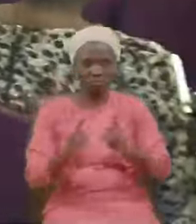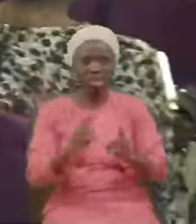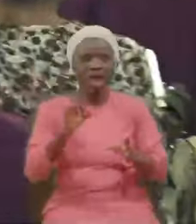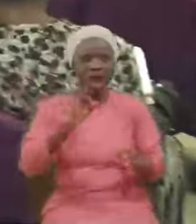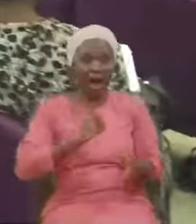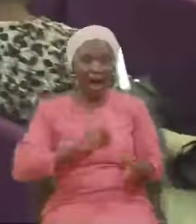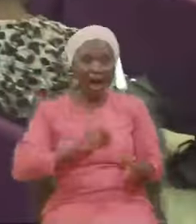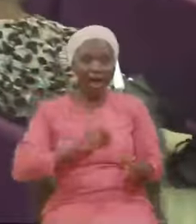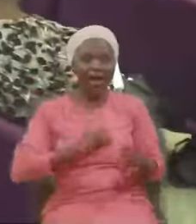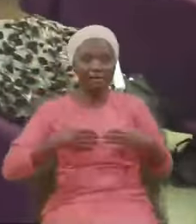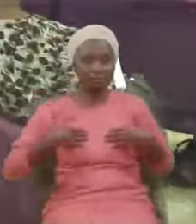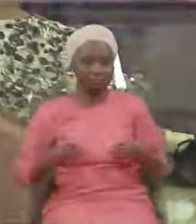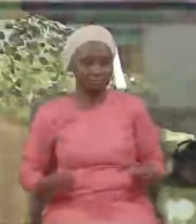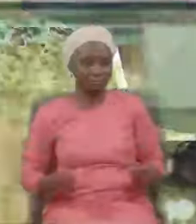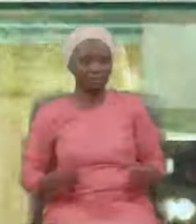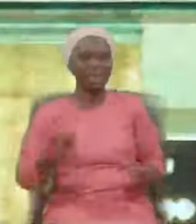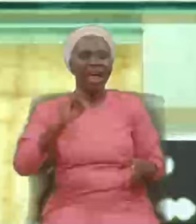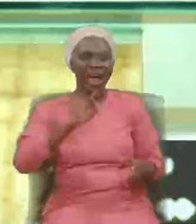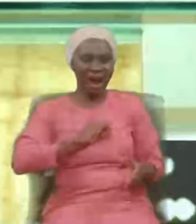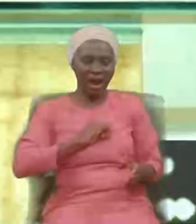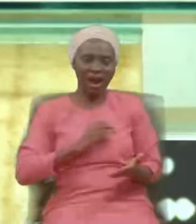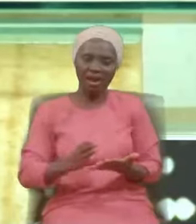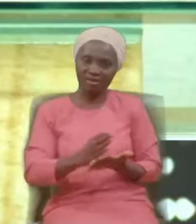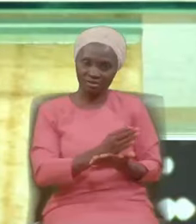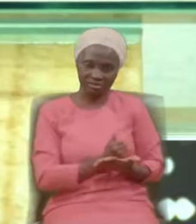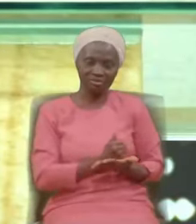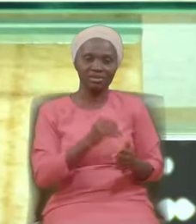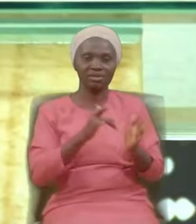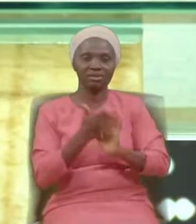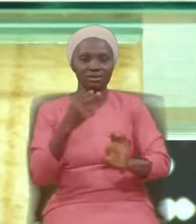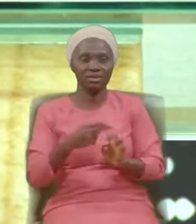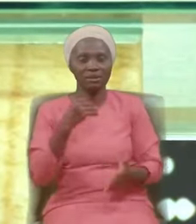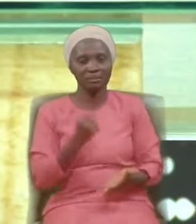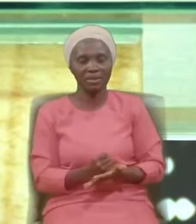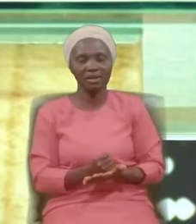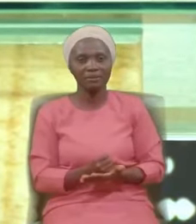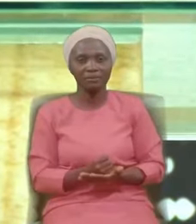me suis rétabli. Je suis guéri. Je suis rétabli.